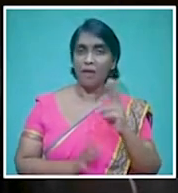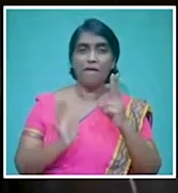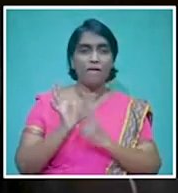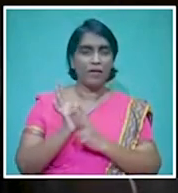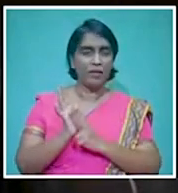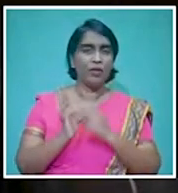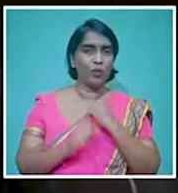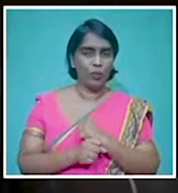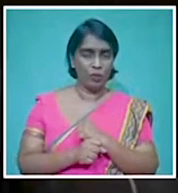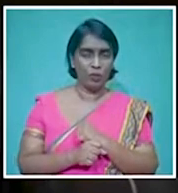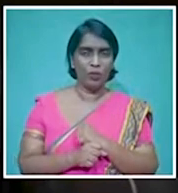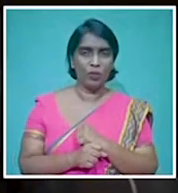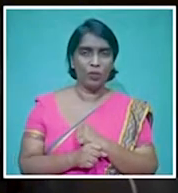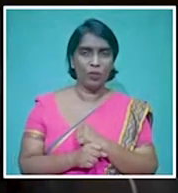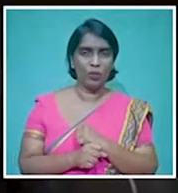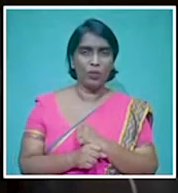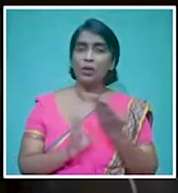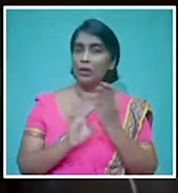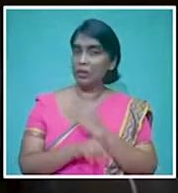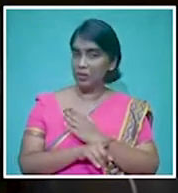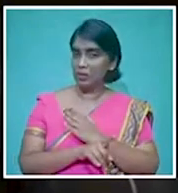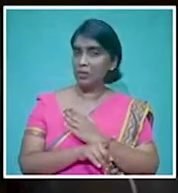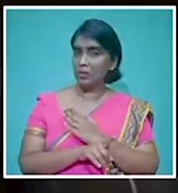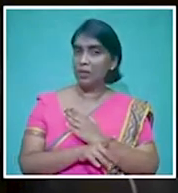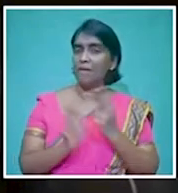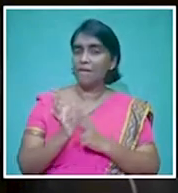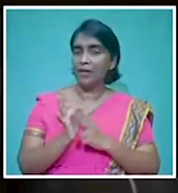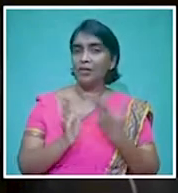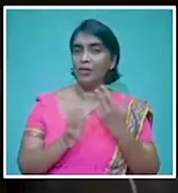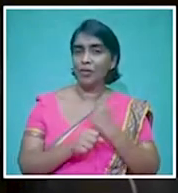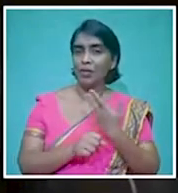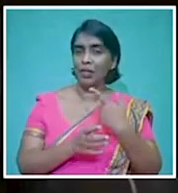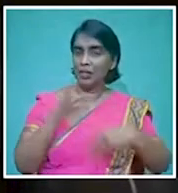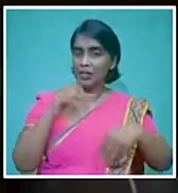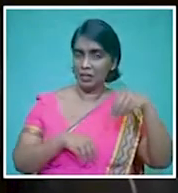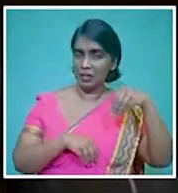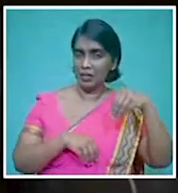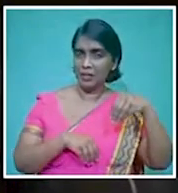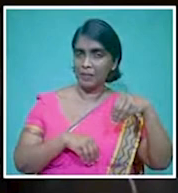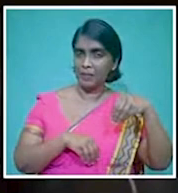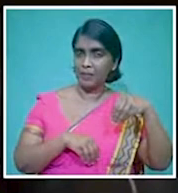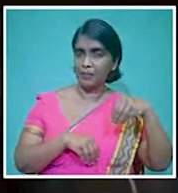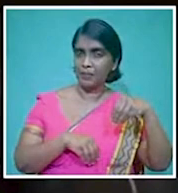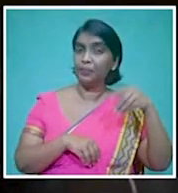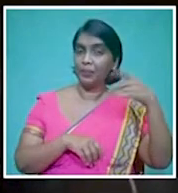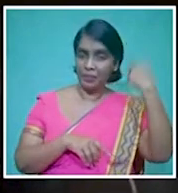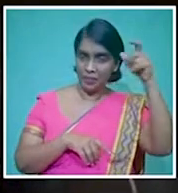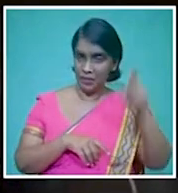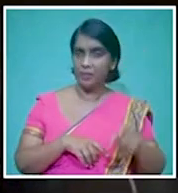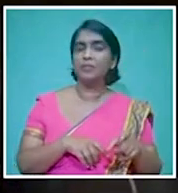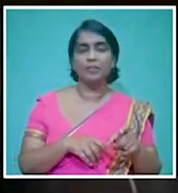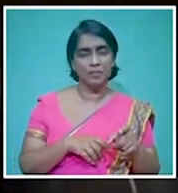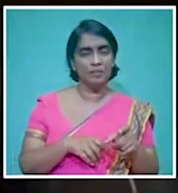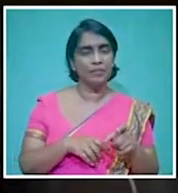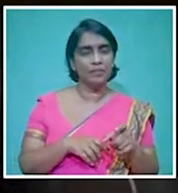ගුණවර්ධන ඒ හිටපු ඒ විවියන් ගුණවර්ධන කියන දේශපාල එතුමිය